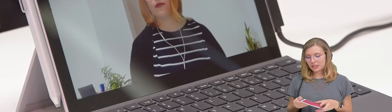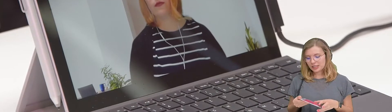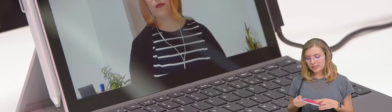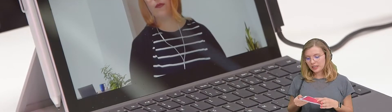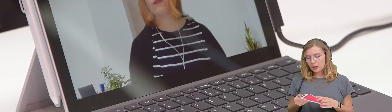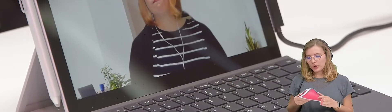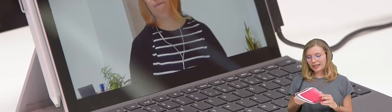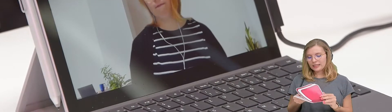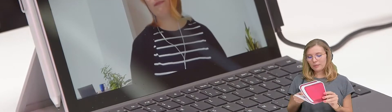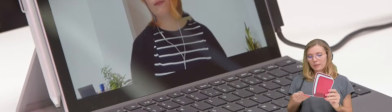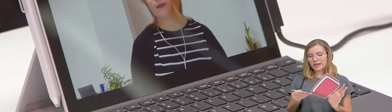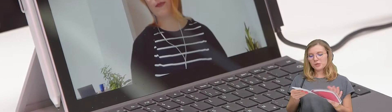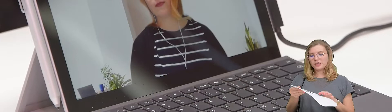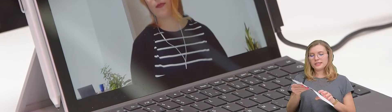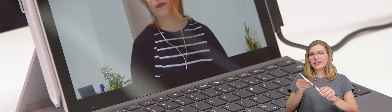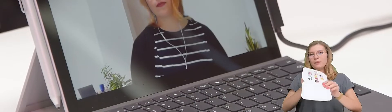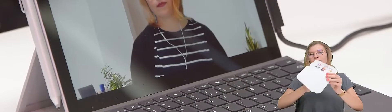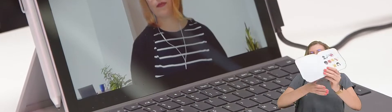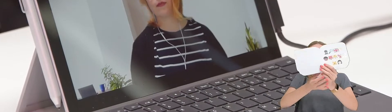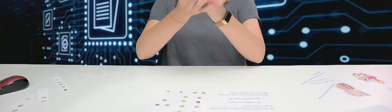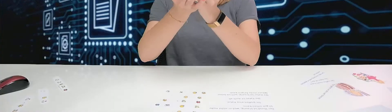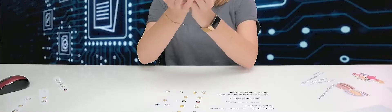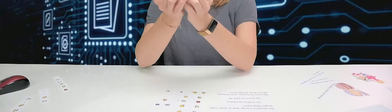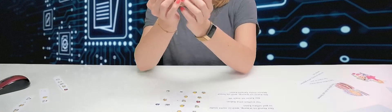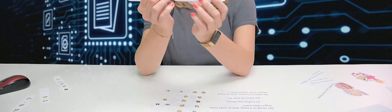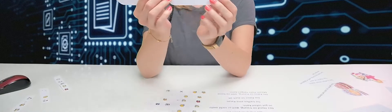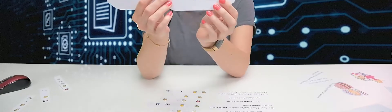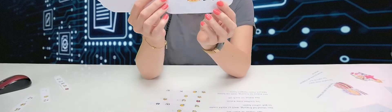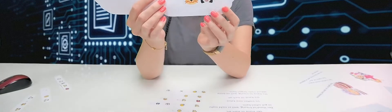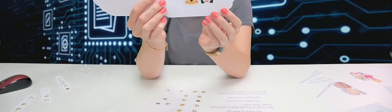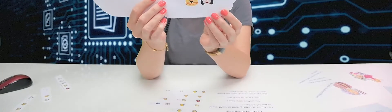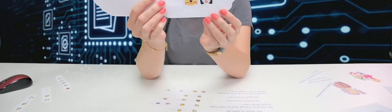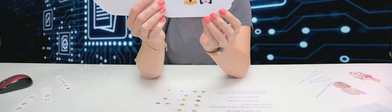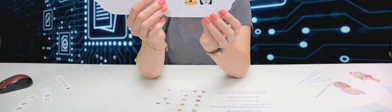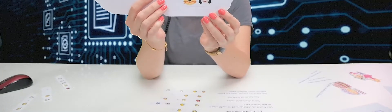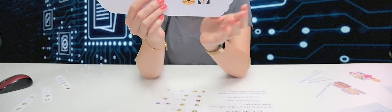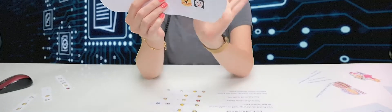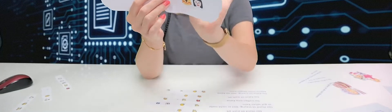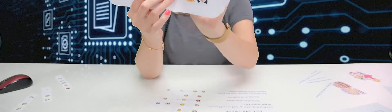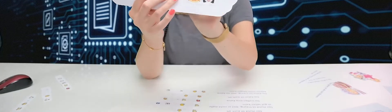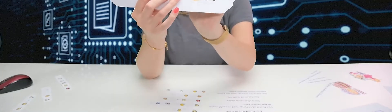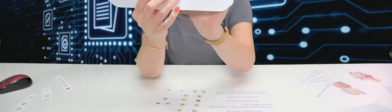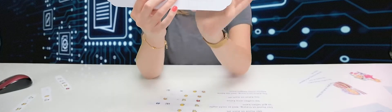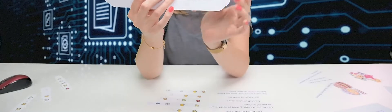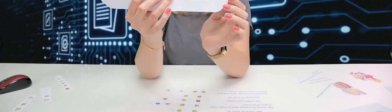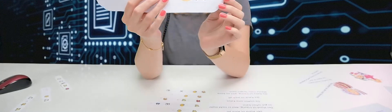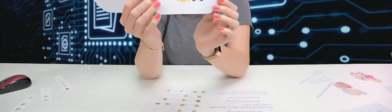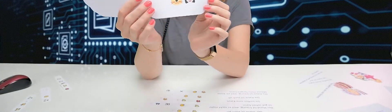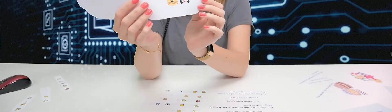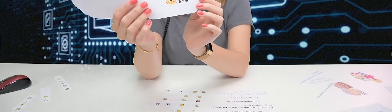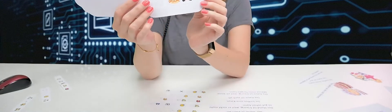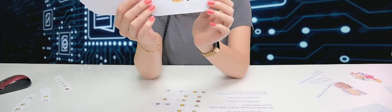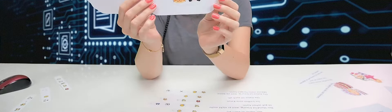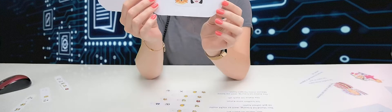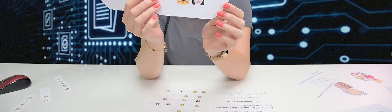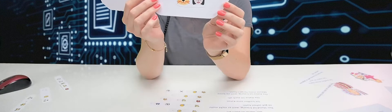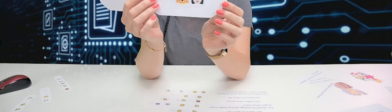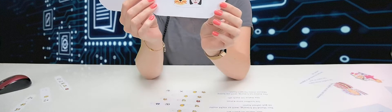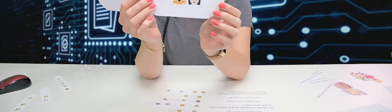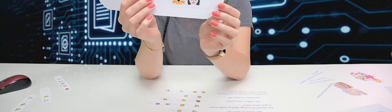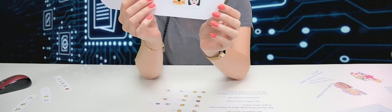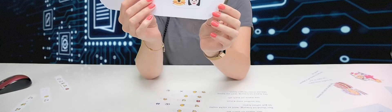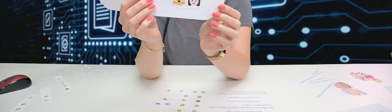Film darstellen. Und ich halte da mal Beispiele in die Kamera. So, wir haben einmal drei, oh, die Schlange sieht man nicht so gut. Naja, ist nicht so